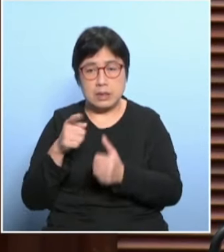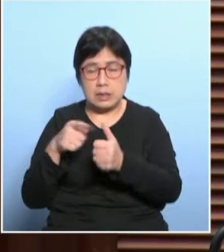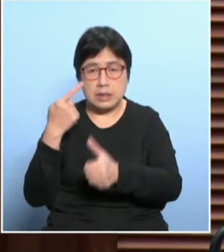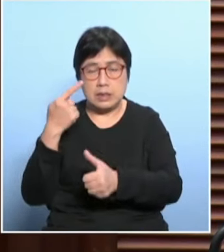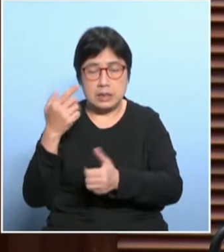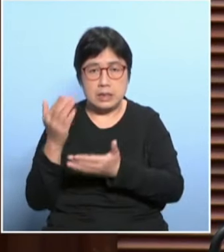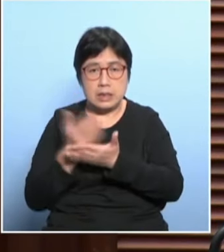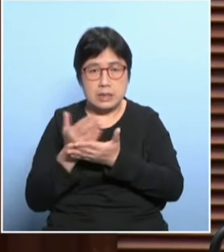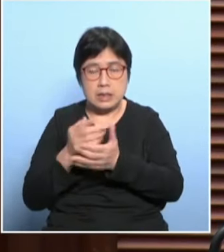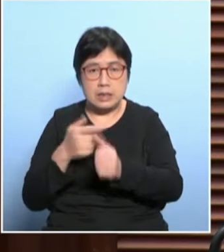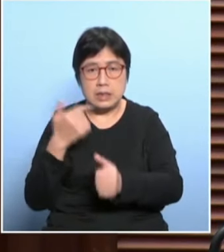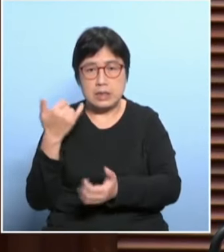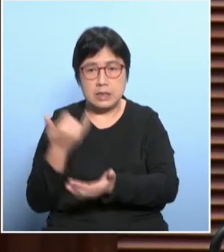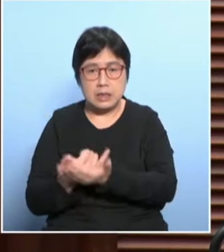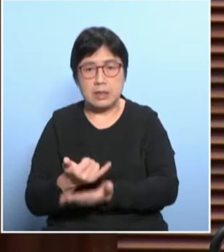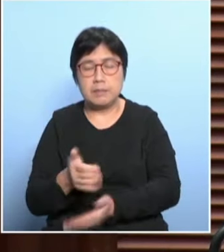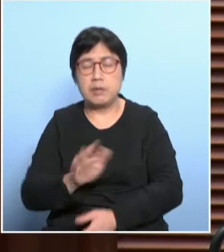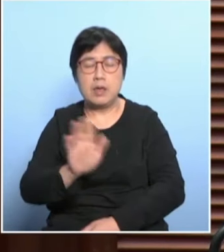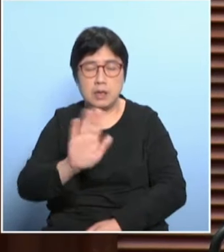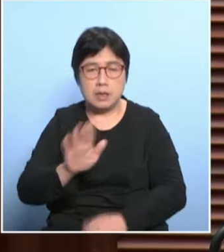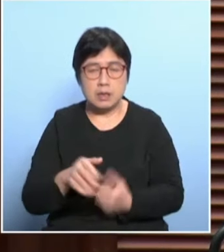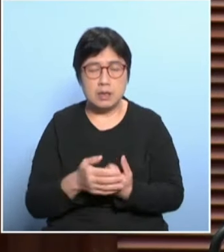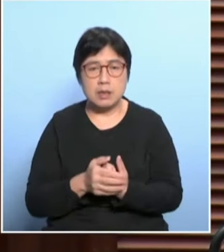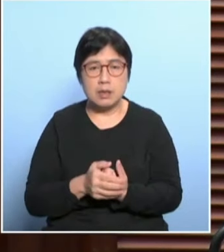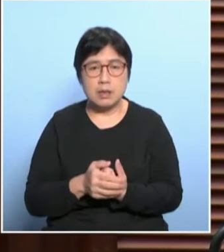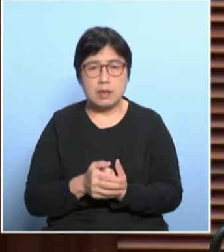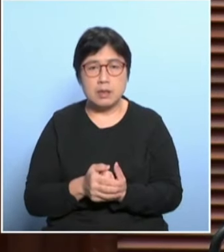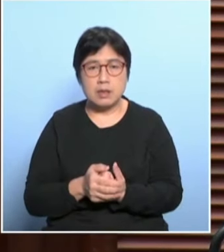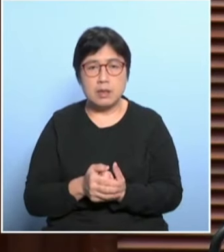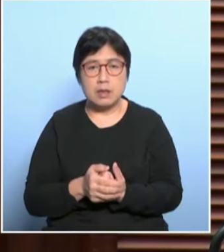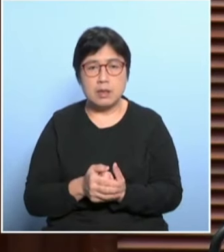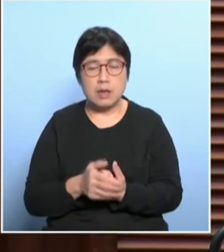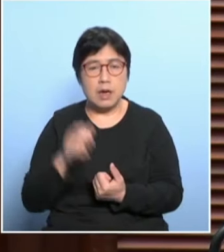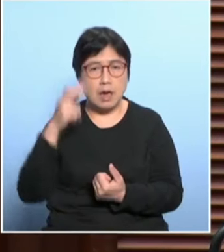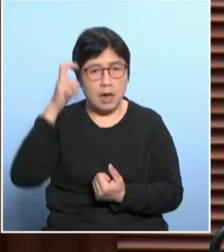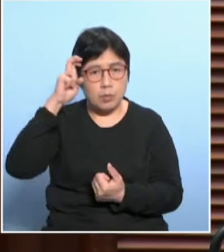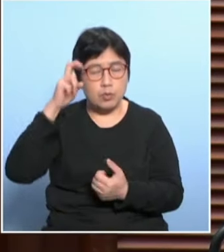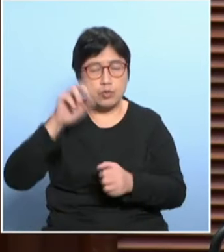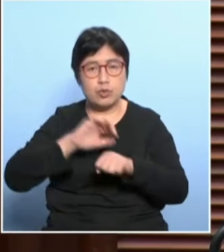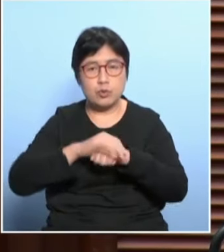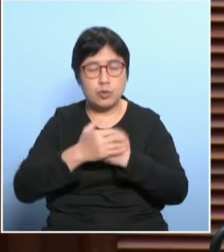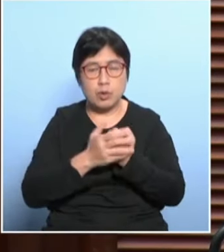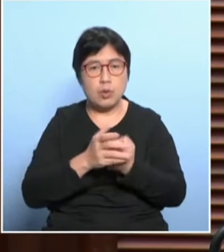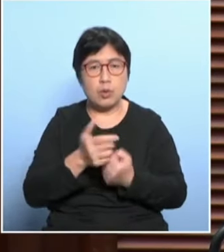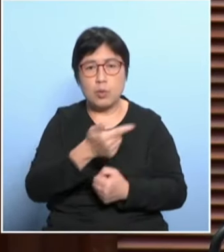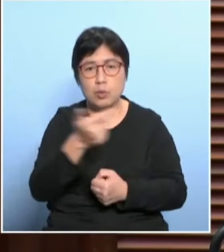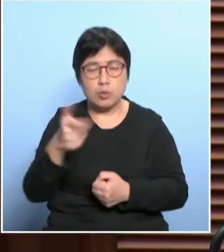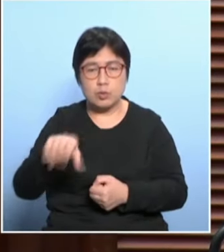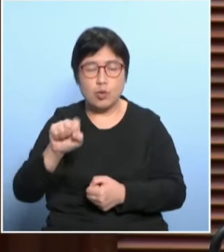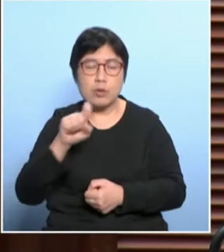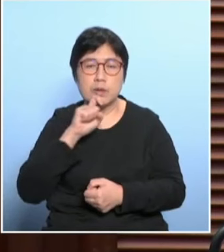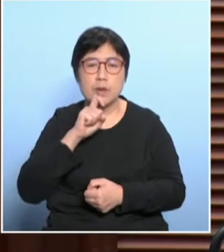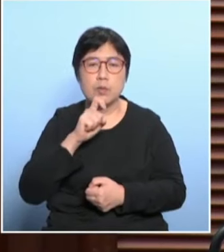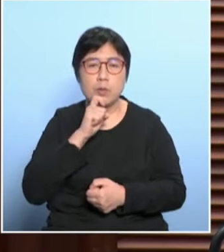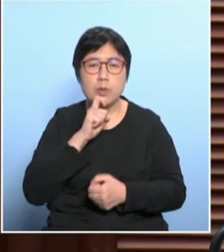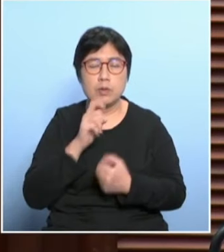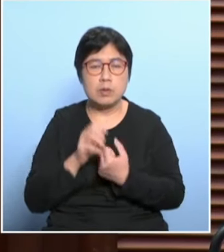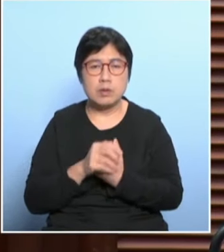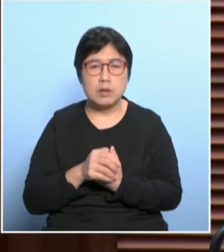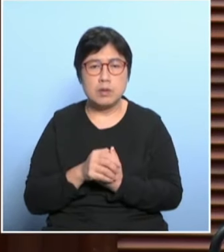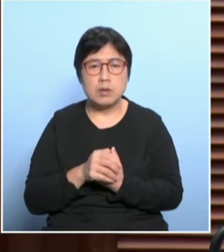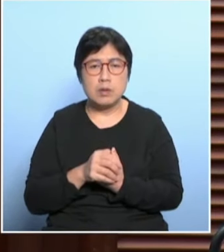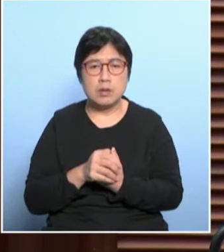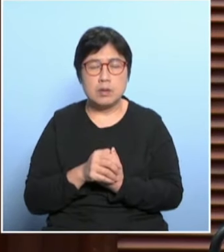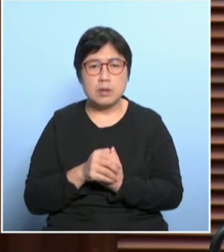行先死嘅。你頭先講嗰句，我哋係考慮咗全球好多地方都有採用嘅。咁我哋都